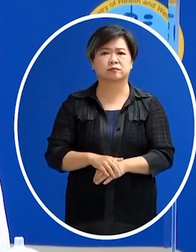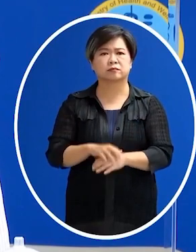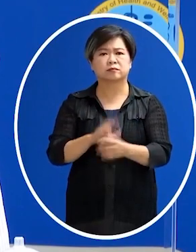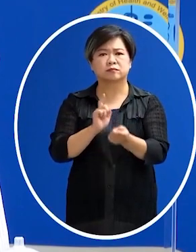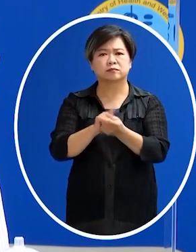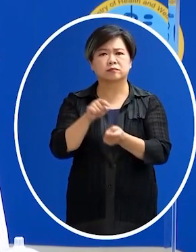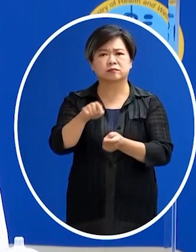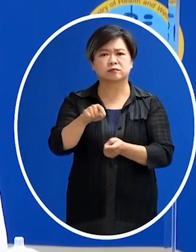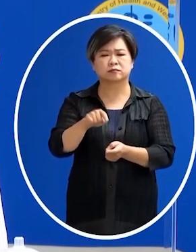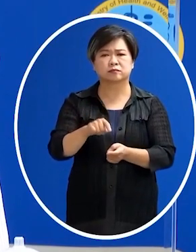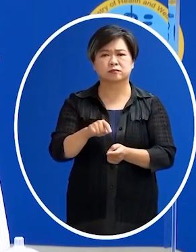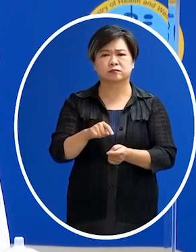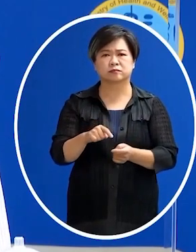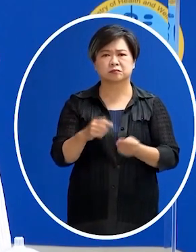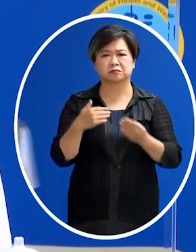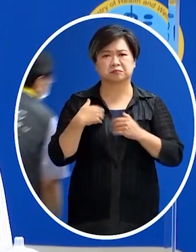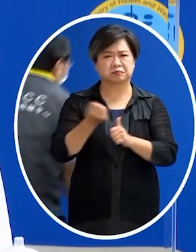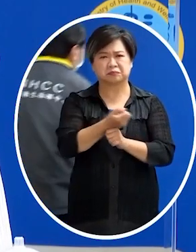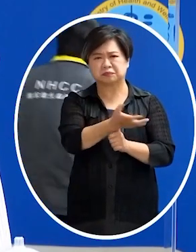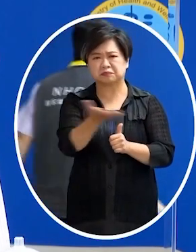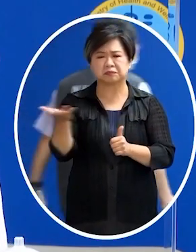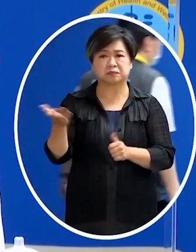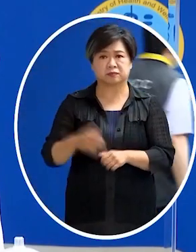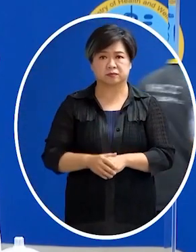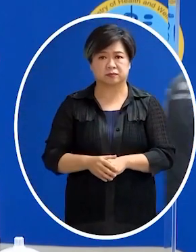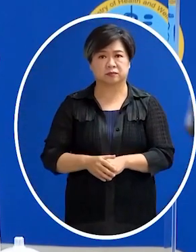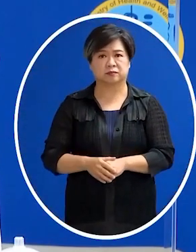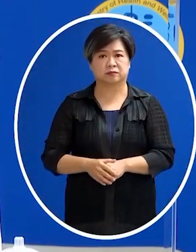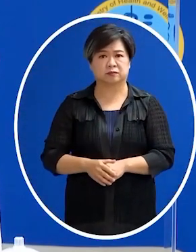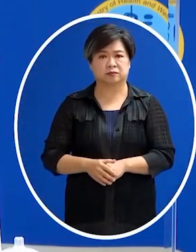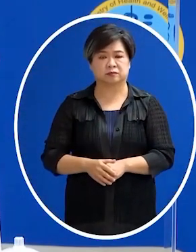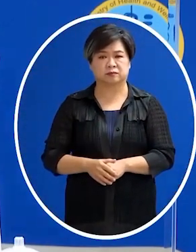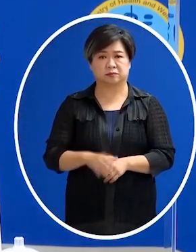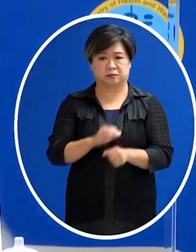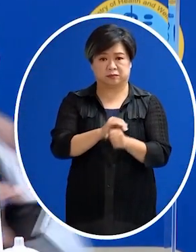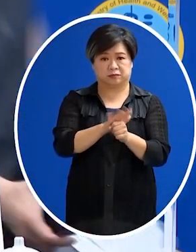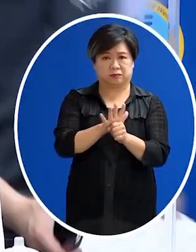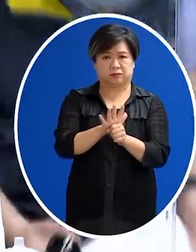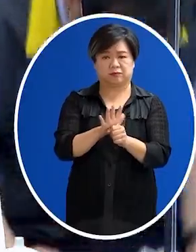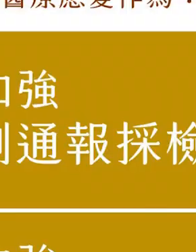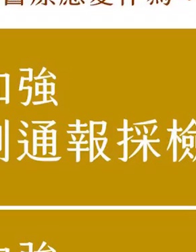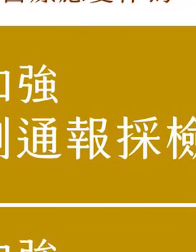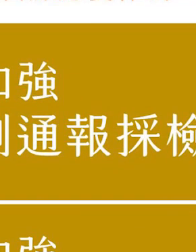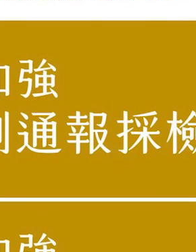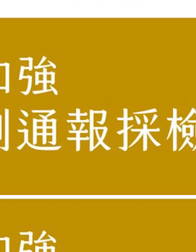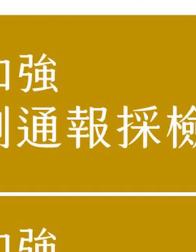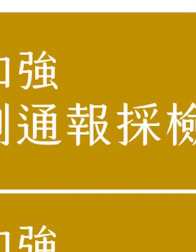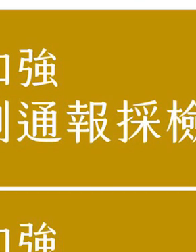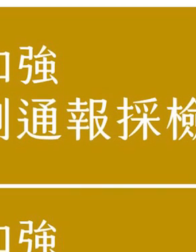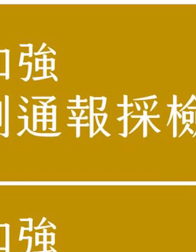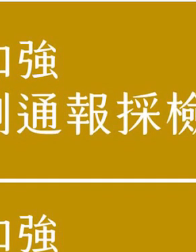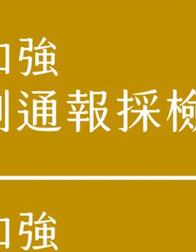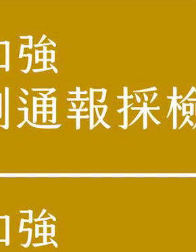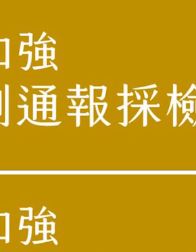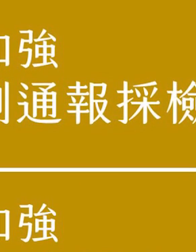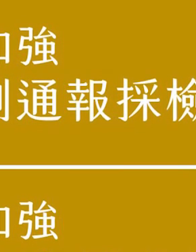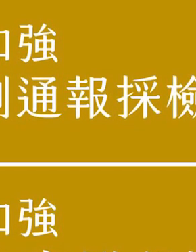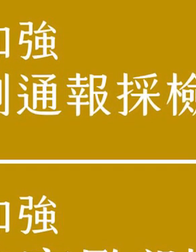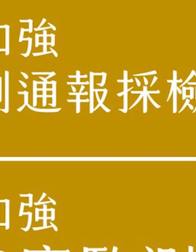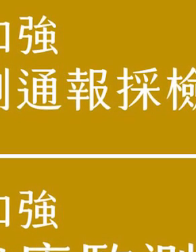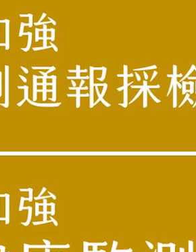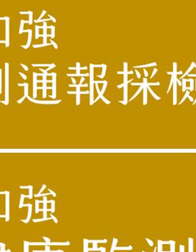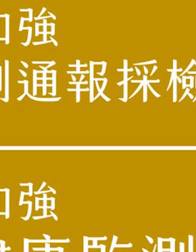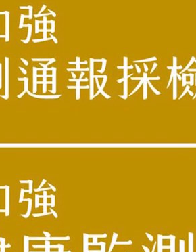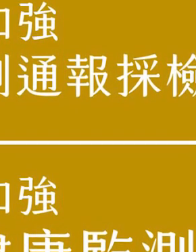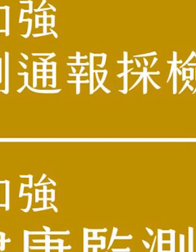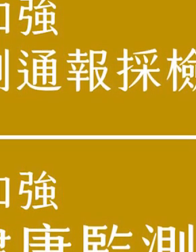一个比较大量COVID-19 case 的状况下，那希望在医疗营